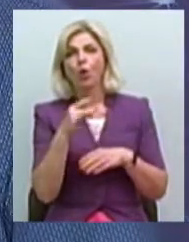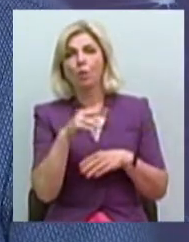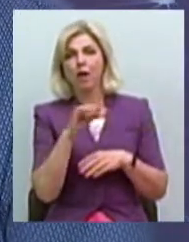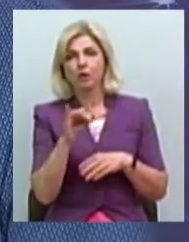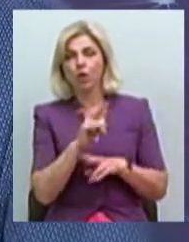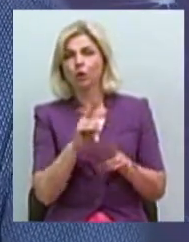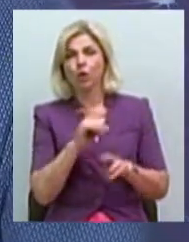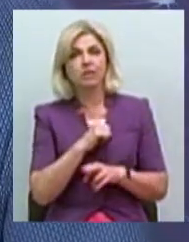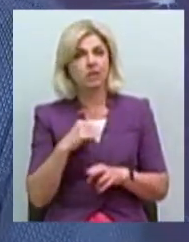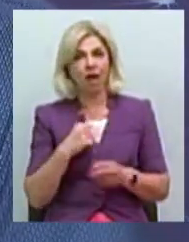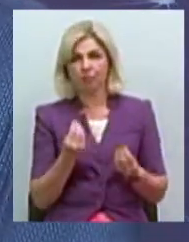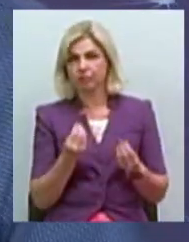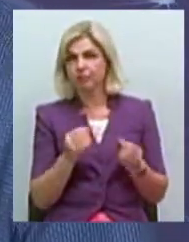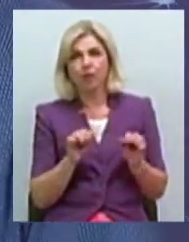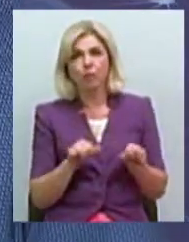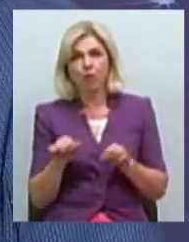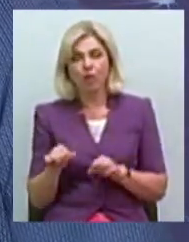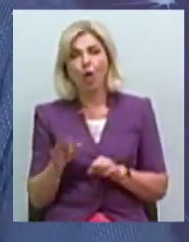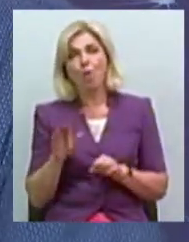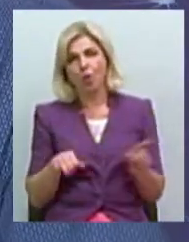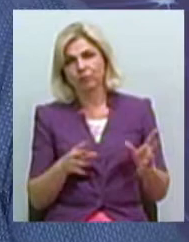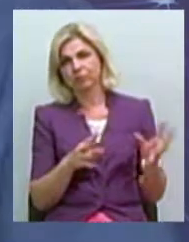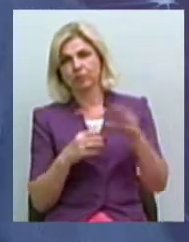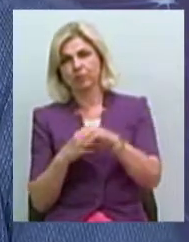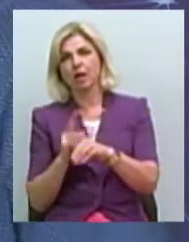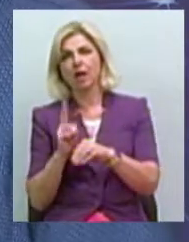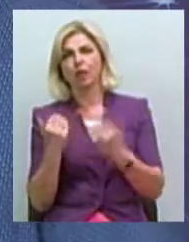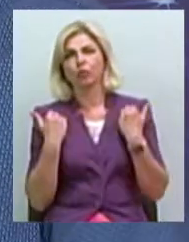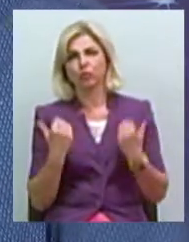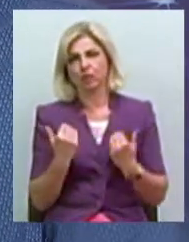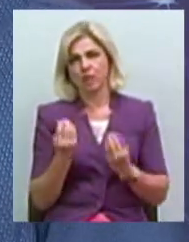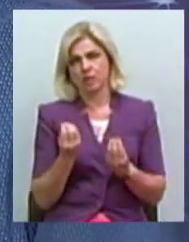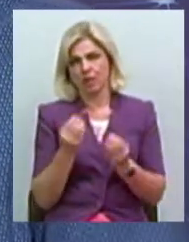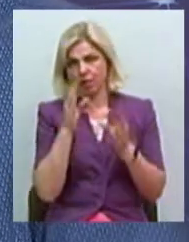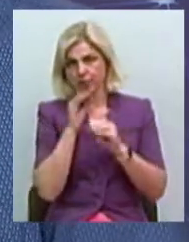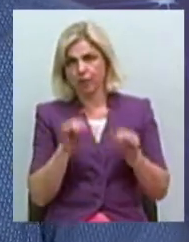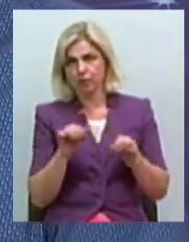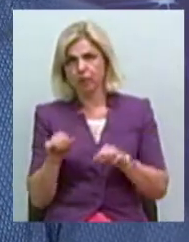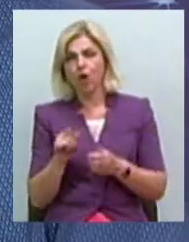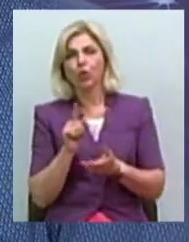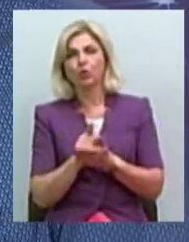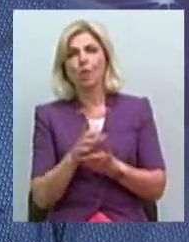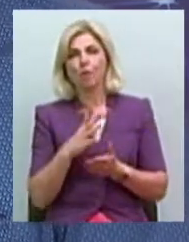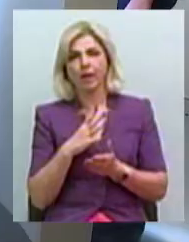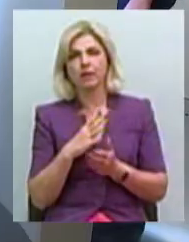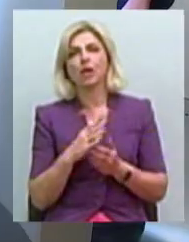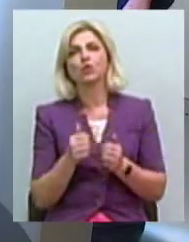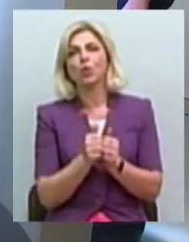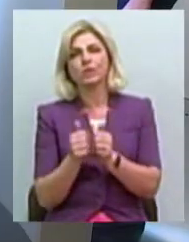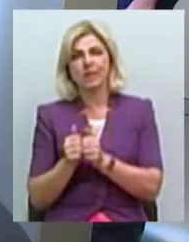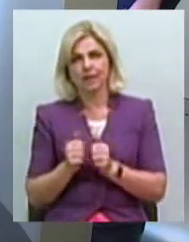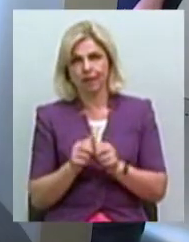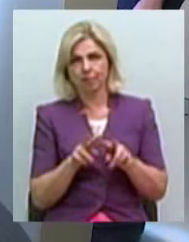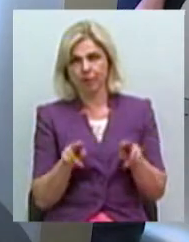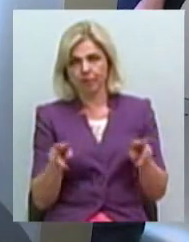самостійно не спроможні, їх потім приєднують до більш спроможної, але повинні бути спільні межі. Тут легко